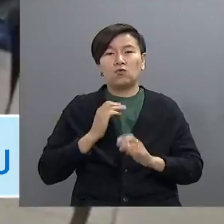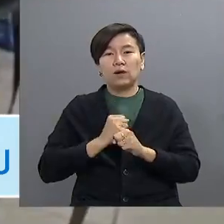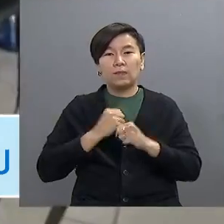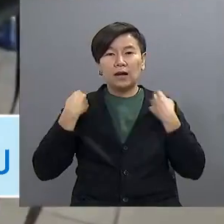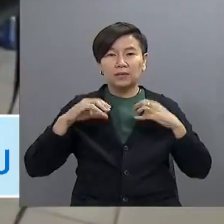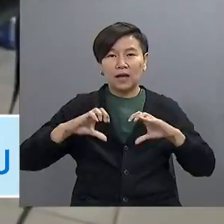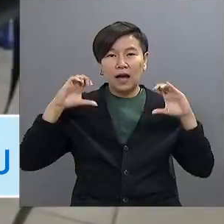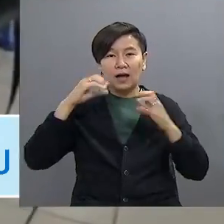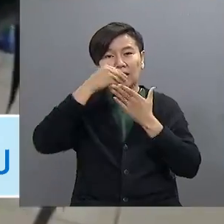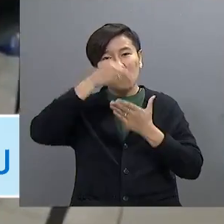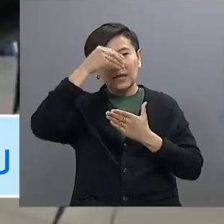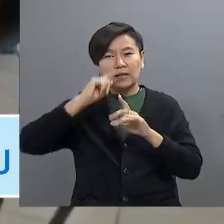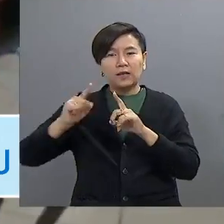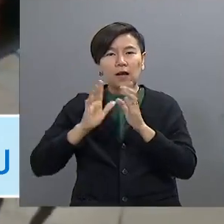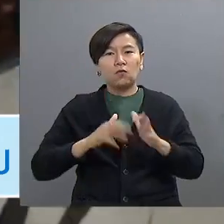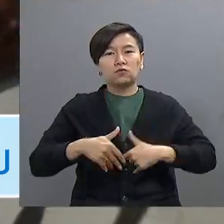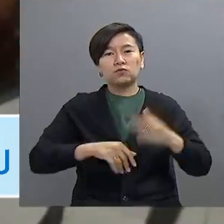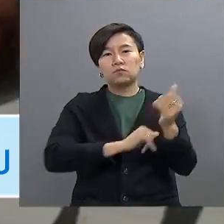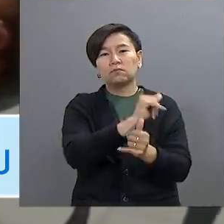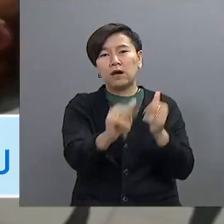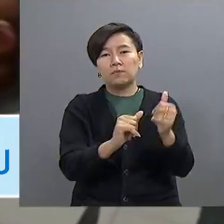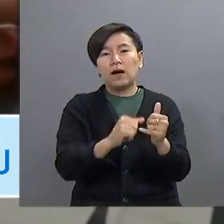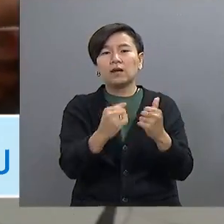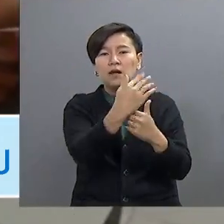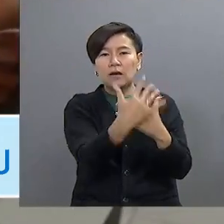คเลือดกันในครั้งนี้เนี่ยนะคะโอ้โหไปบริจาค กันถึง